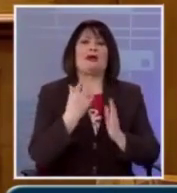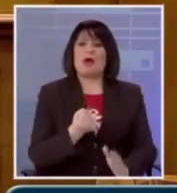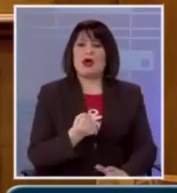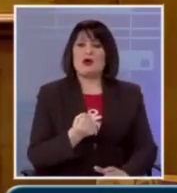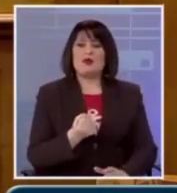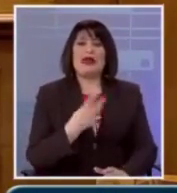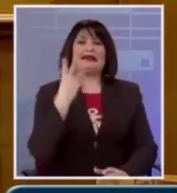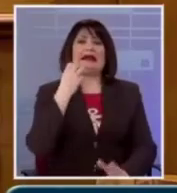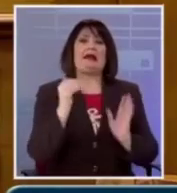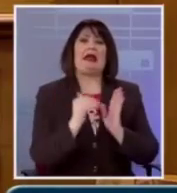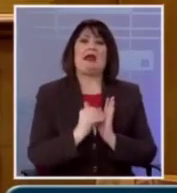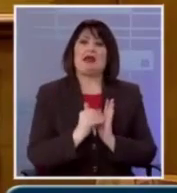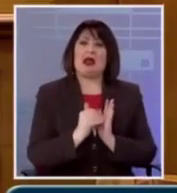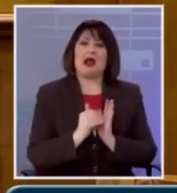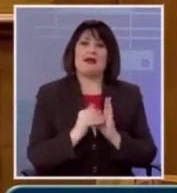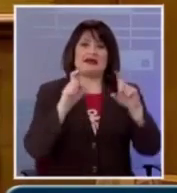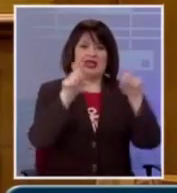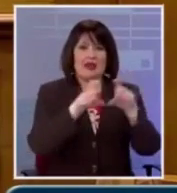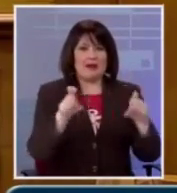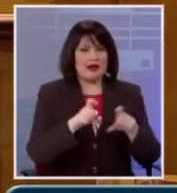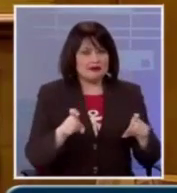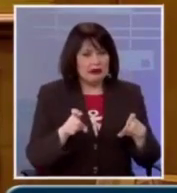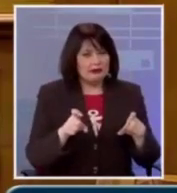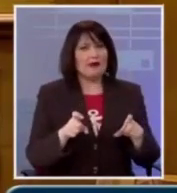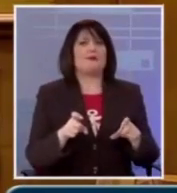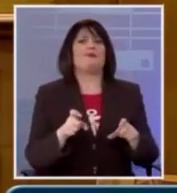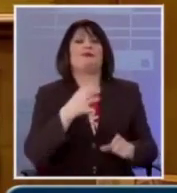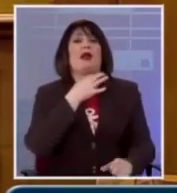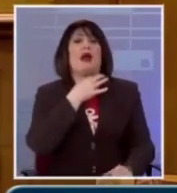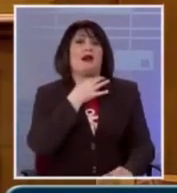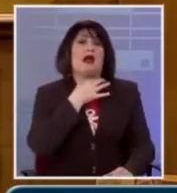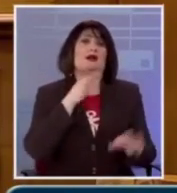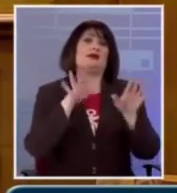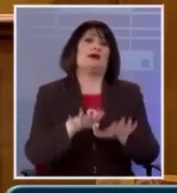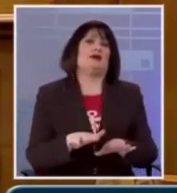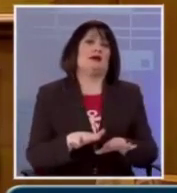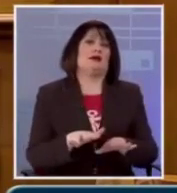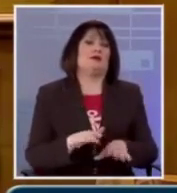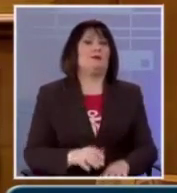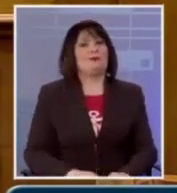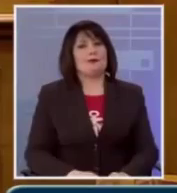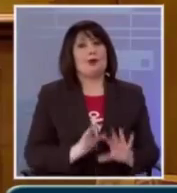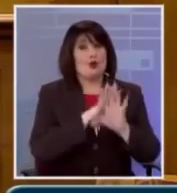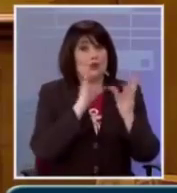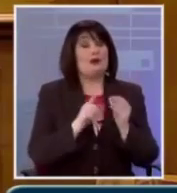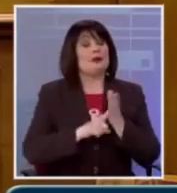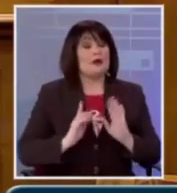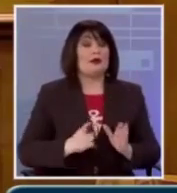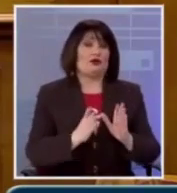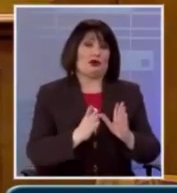καλύψουμε 30.000 διαμερίσματα για τις ανάγκες των ανέργων. Όλα αυτά πρέπει να